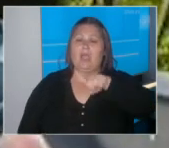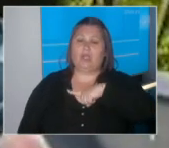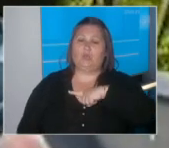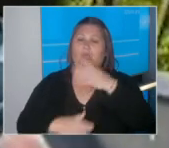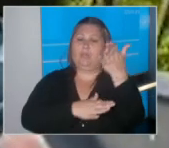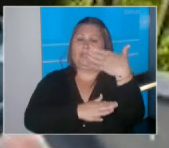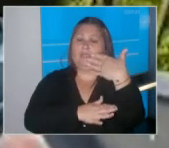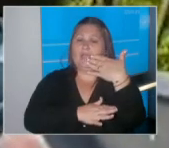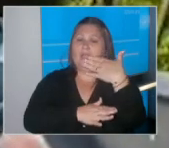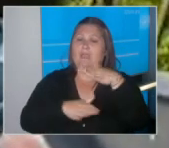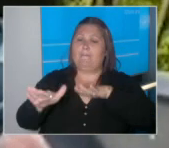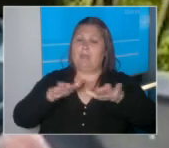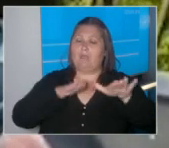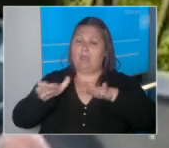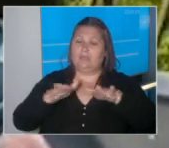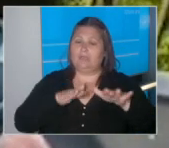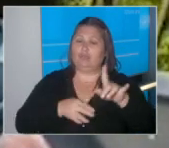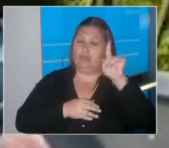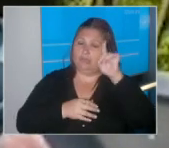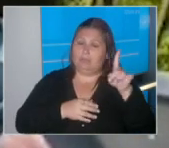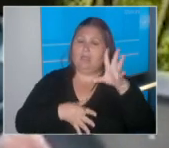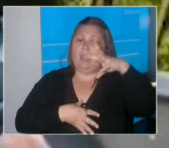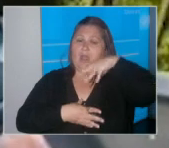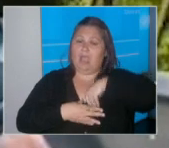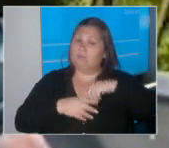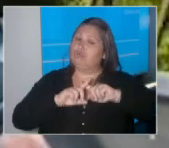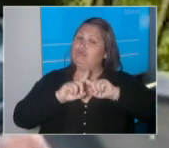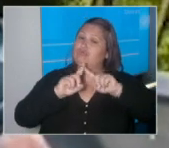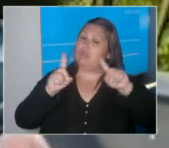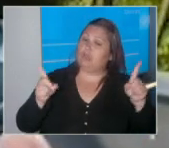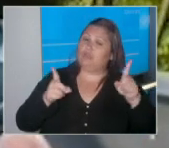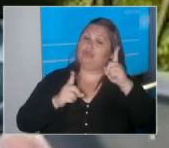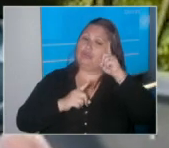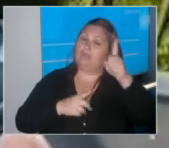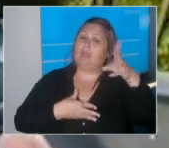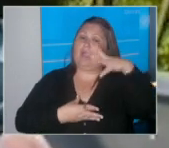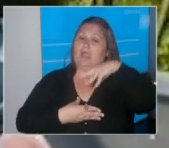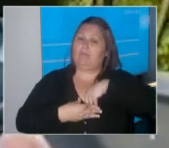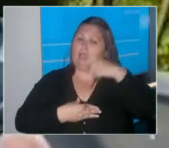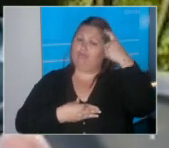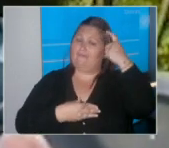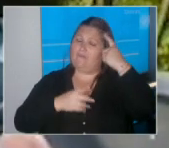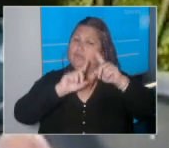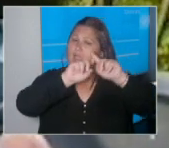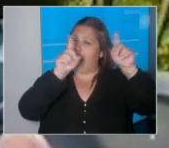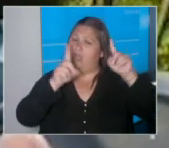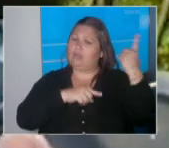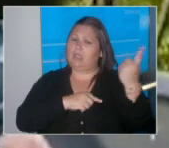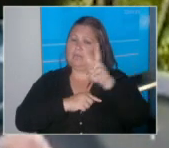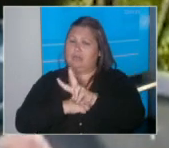מדינה ממלכתית שיודעים להכיל שונויות, שיודעים להכיל מחשבות אחרות אחד